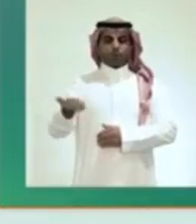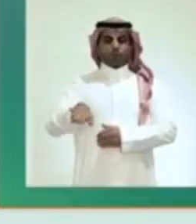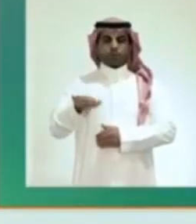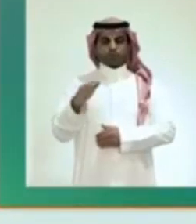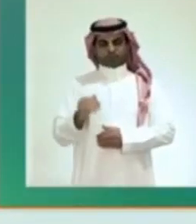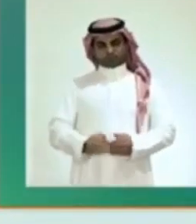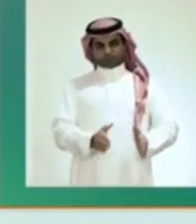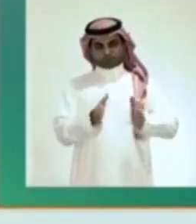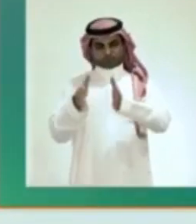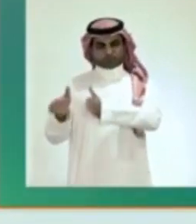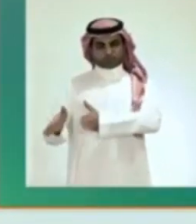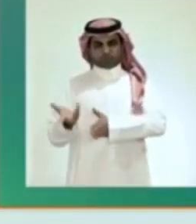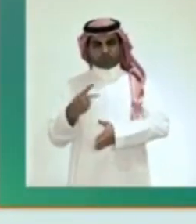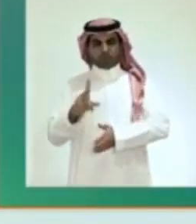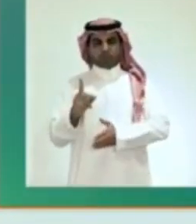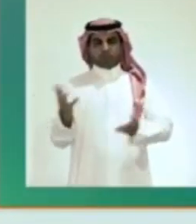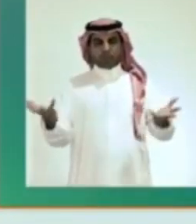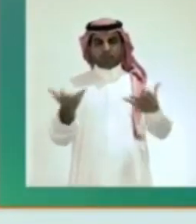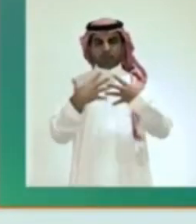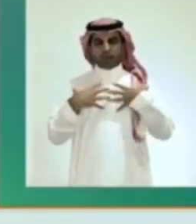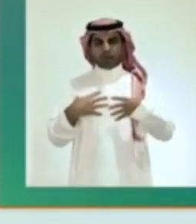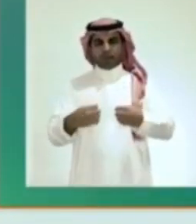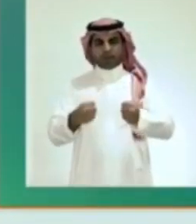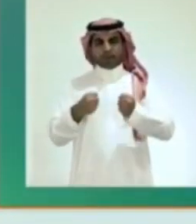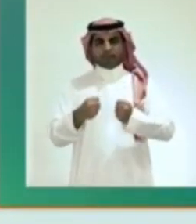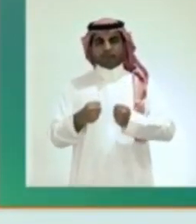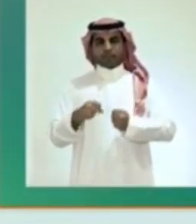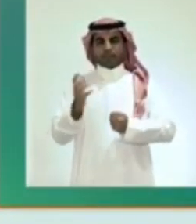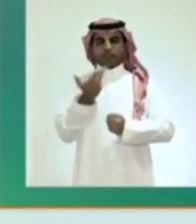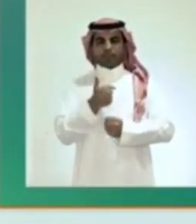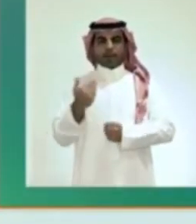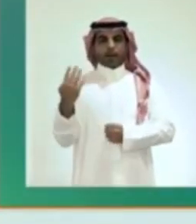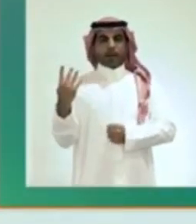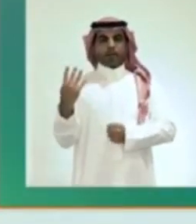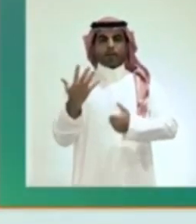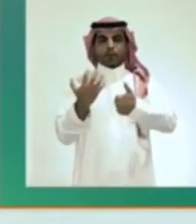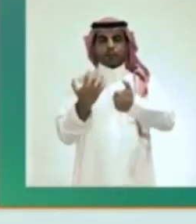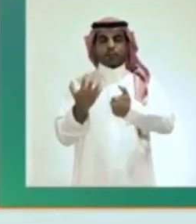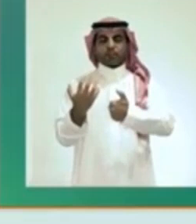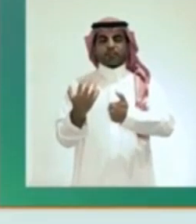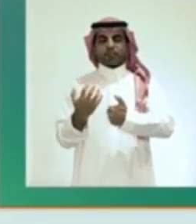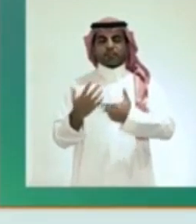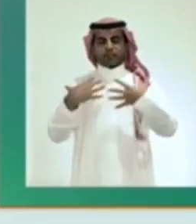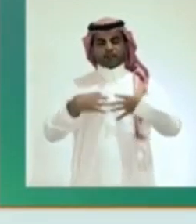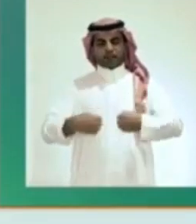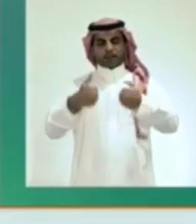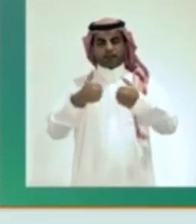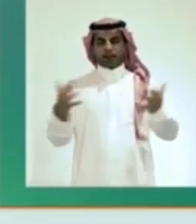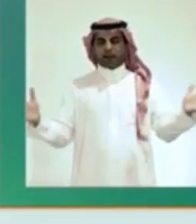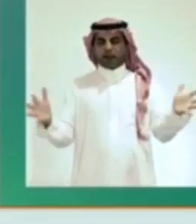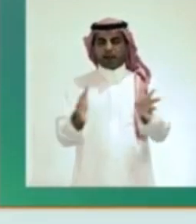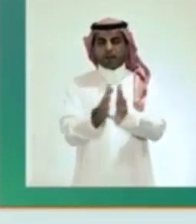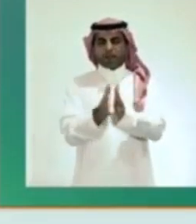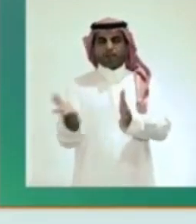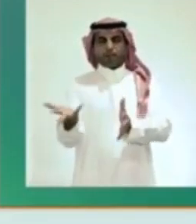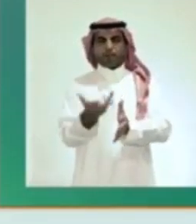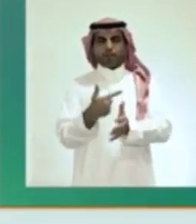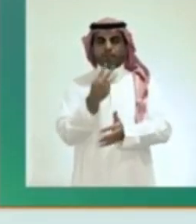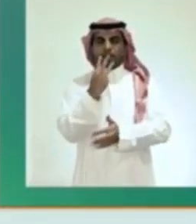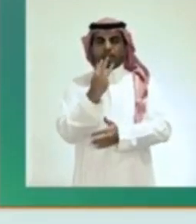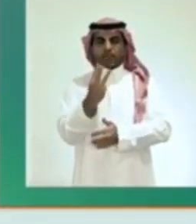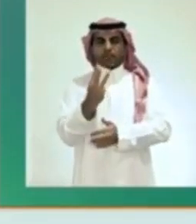بينما بلغ إجمالي حالات التعافي الجديدة 64 حالة، ليصل إجمالي حالات التعافي إلى